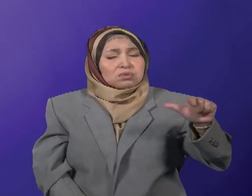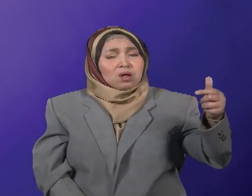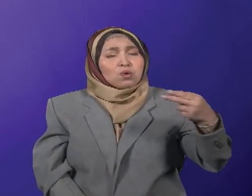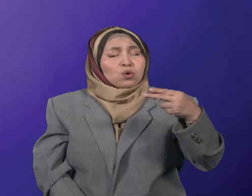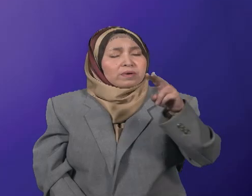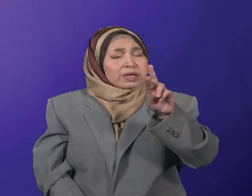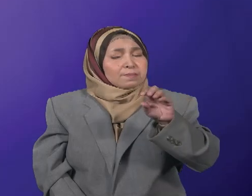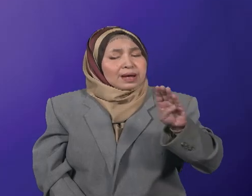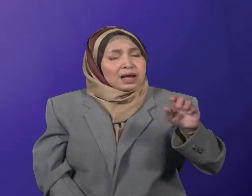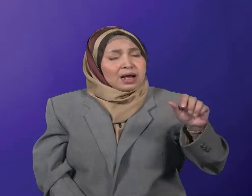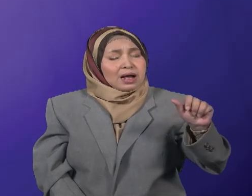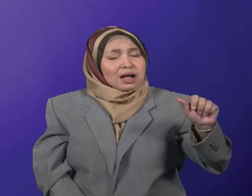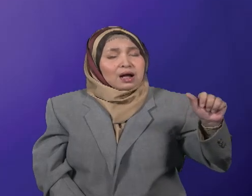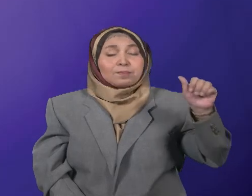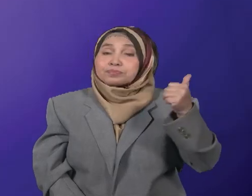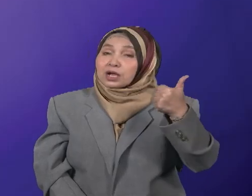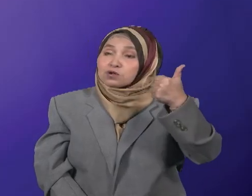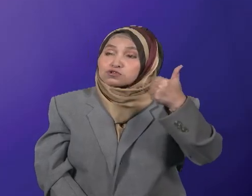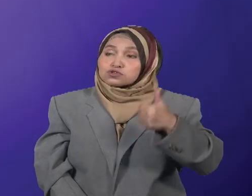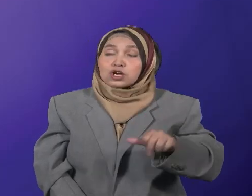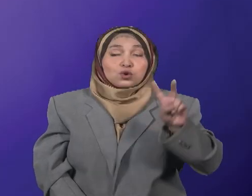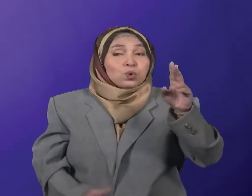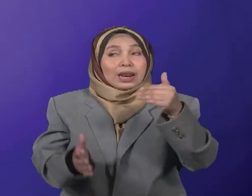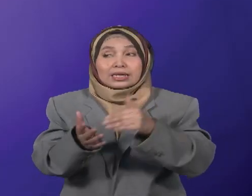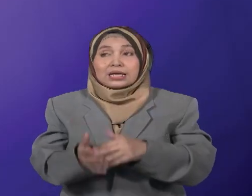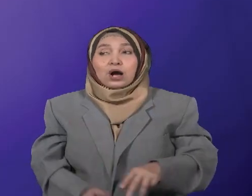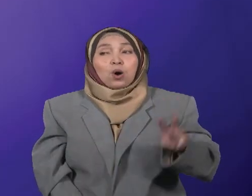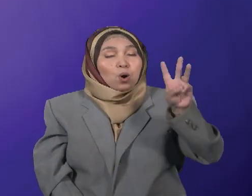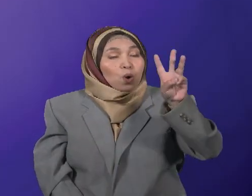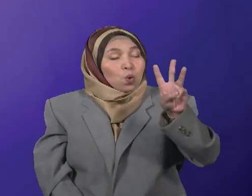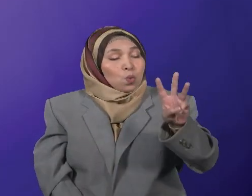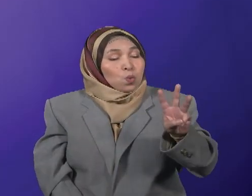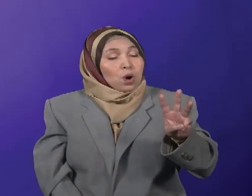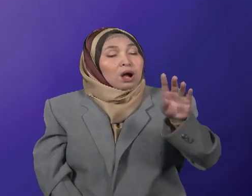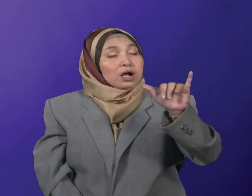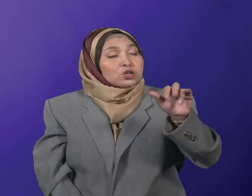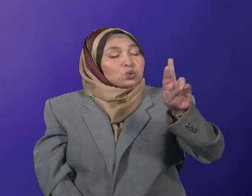يَمْحَقُ اللَّهُ الرِّبَا. Bos, 2 lagi kalimah. وَيُرْبِي